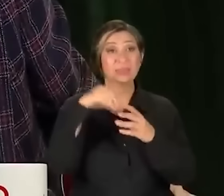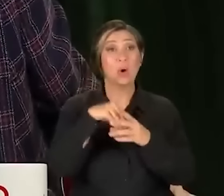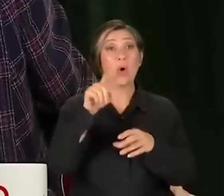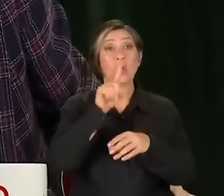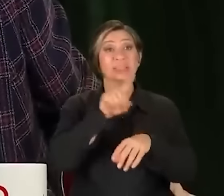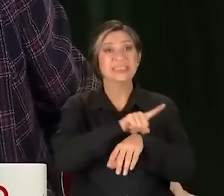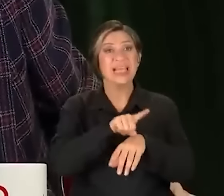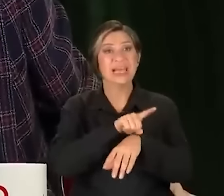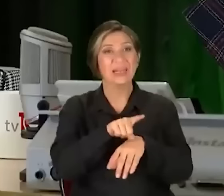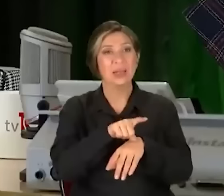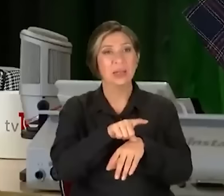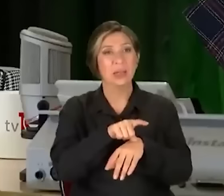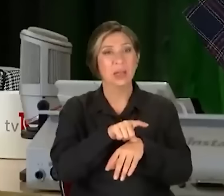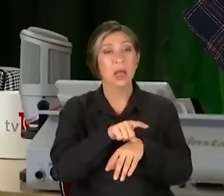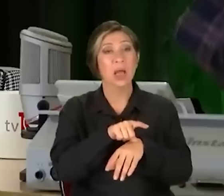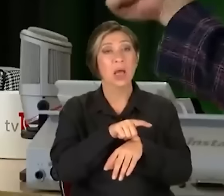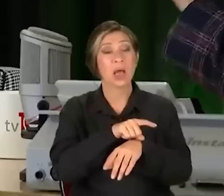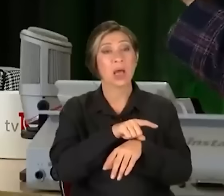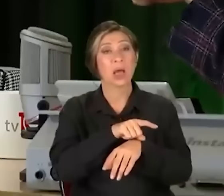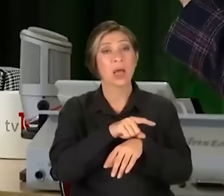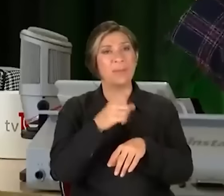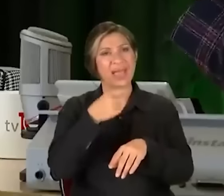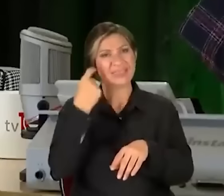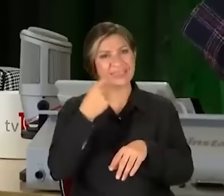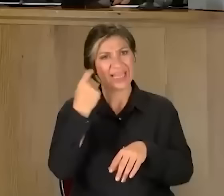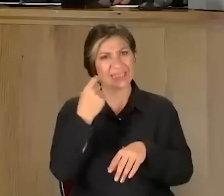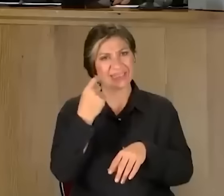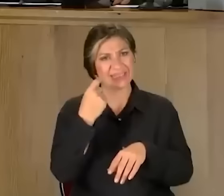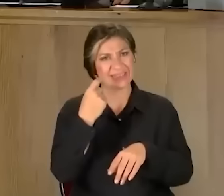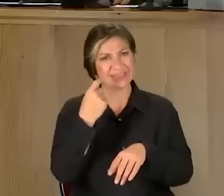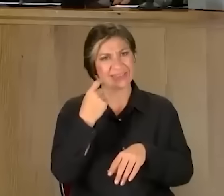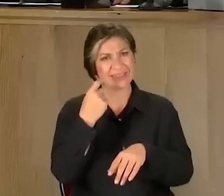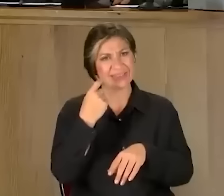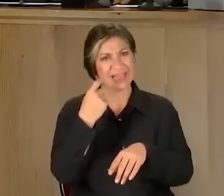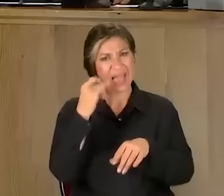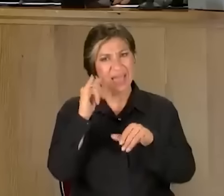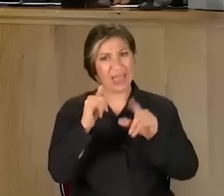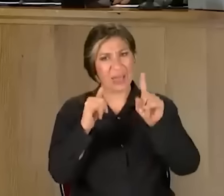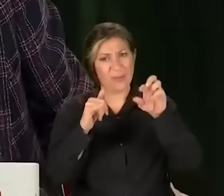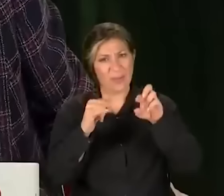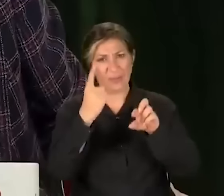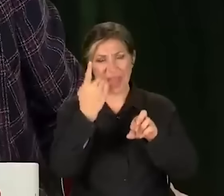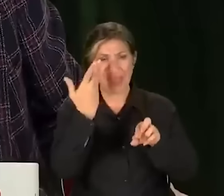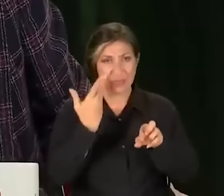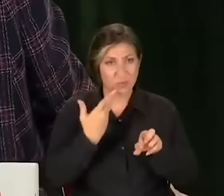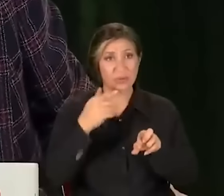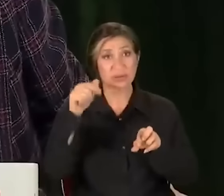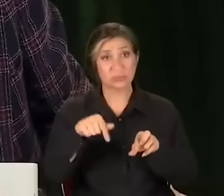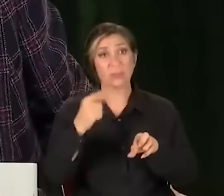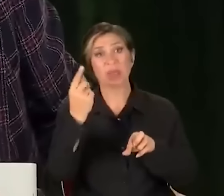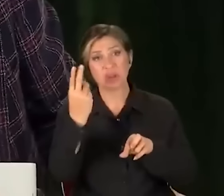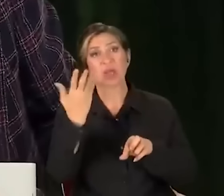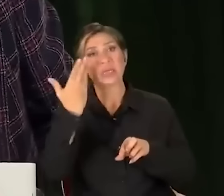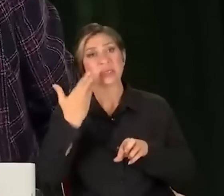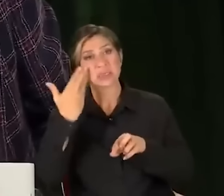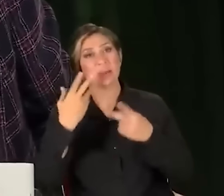10 saniye bildiğim kadarıyla. Ama şey yapıyor. Ama şimdi... artık eskiden tek ya aynı IP'den bir kere izlemiş oluyordum. Evet, şimdi